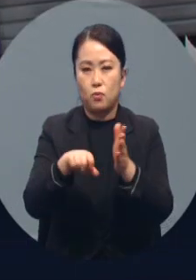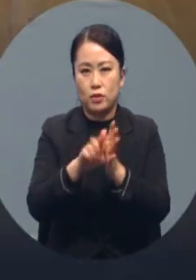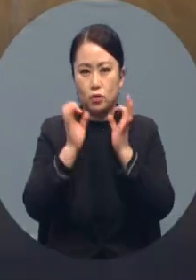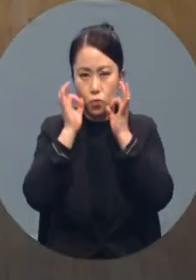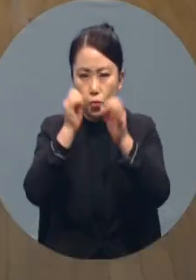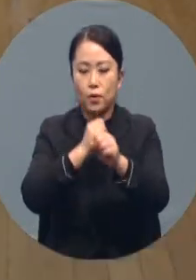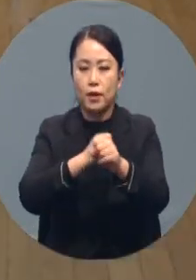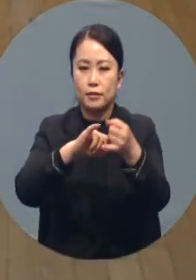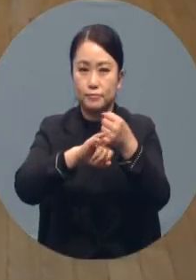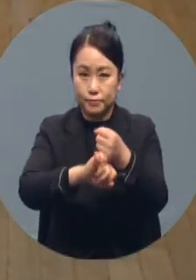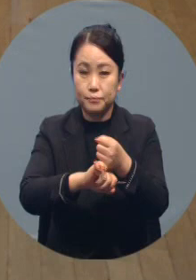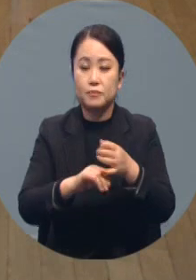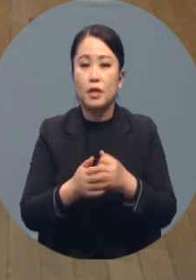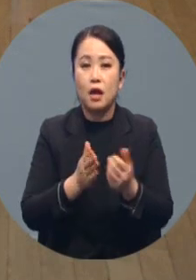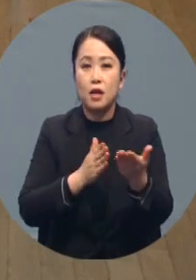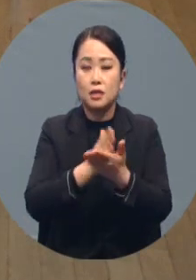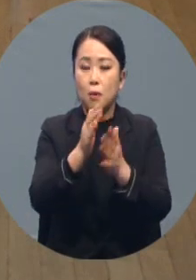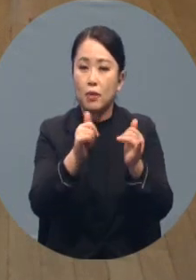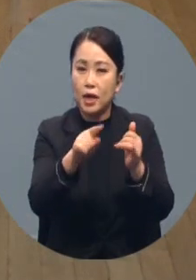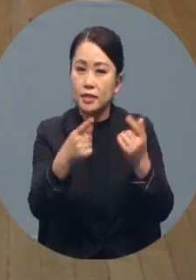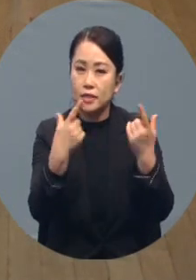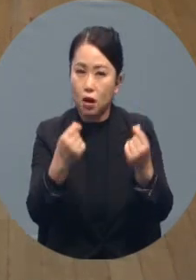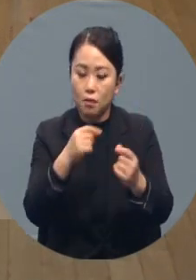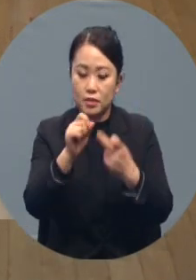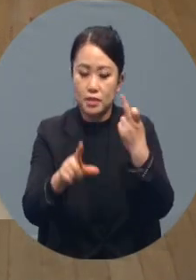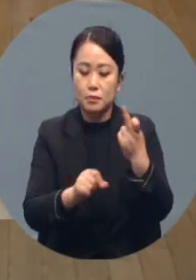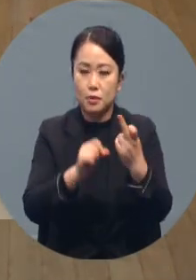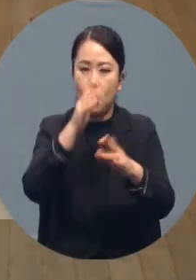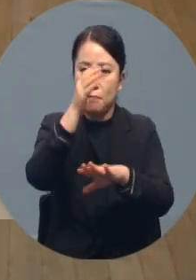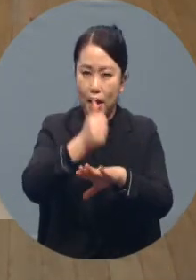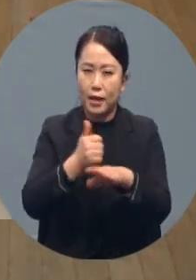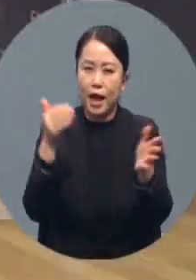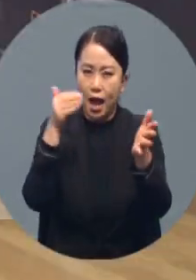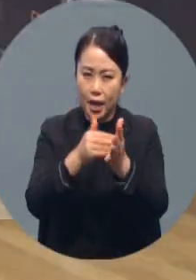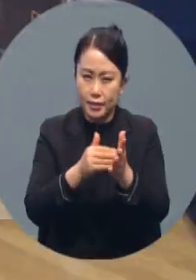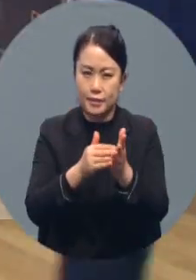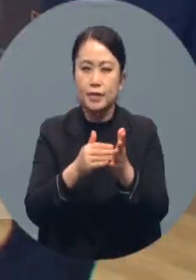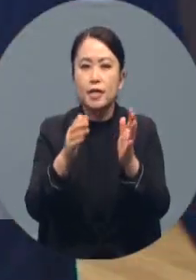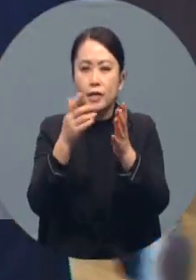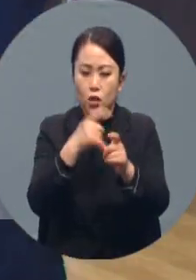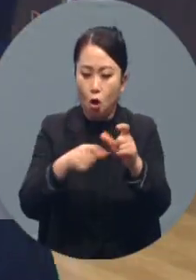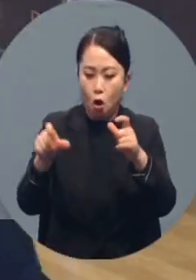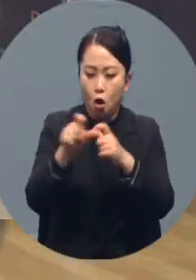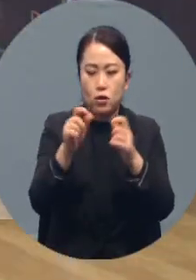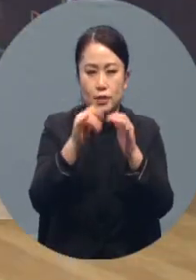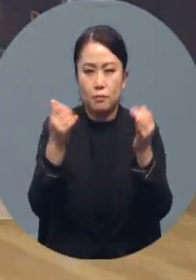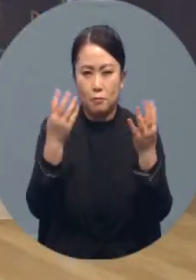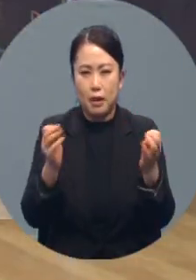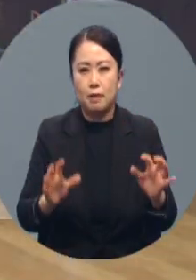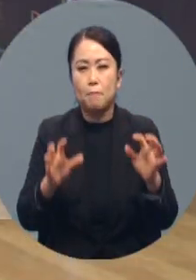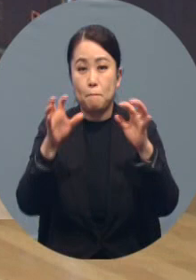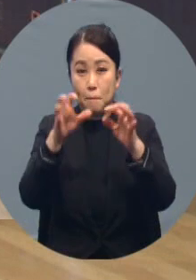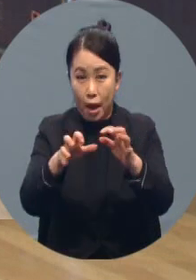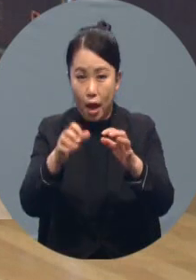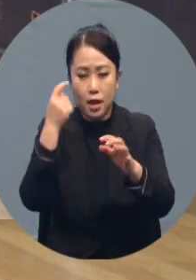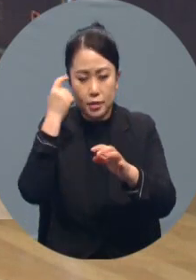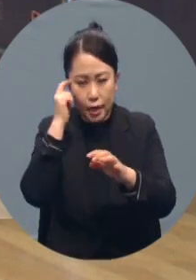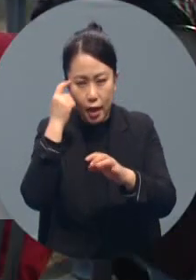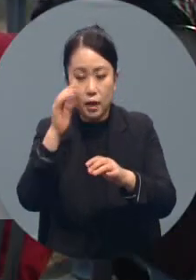하겠습니다. 전문가들은 이처럼 연말까지 갈수록 많은 사람들이 모일 것으로 예상되는 문화시설에